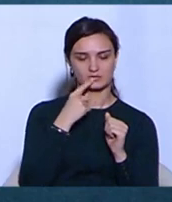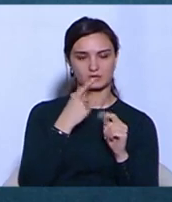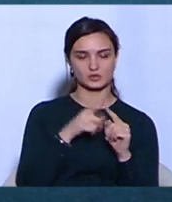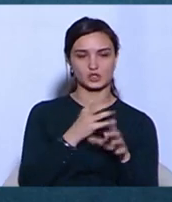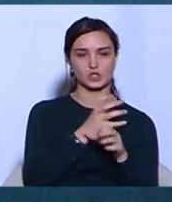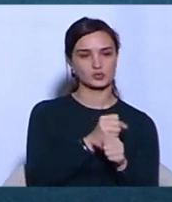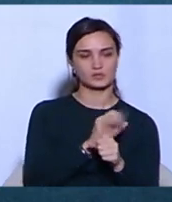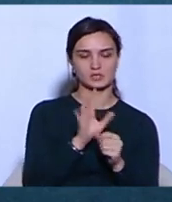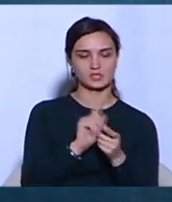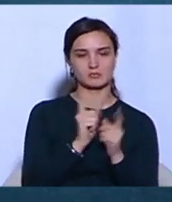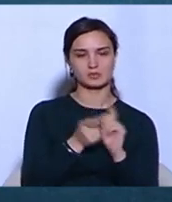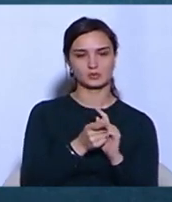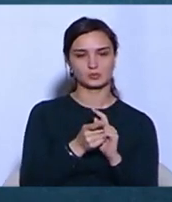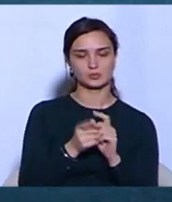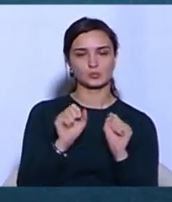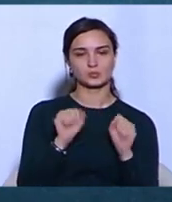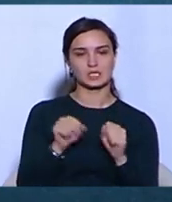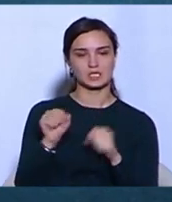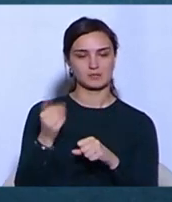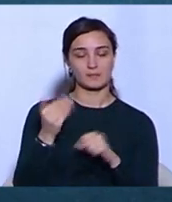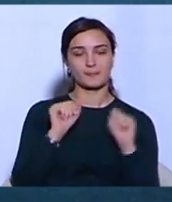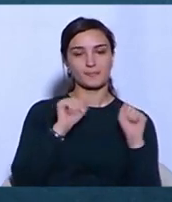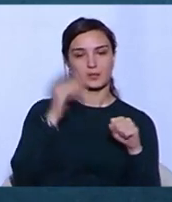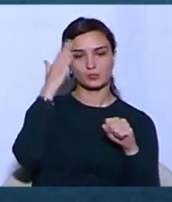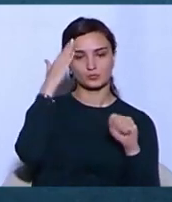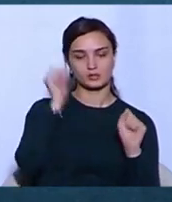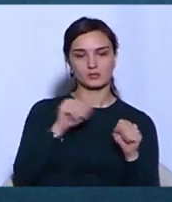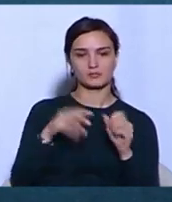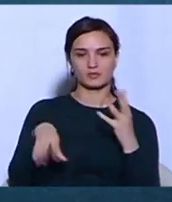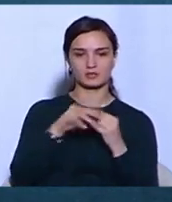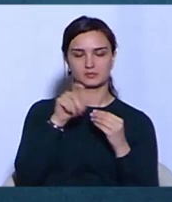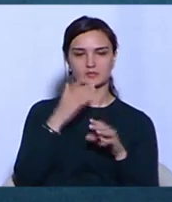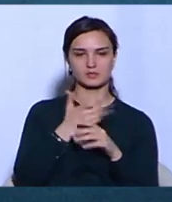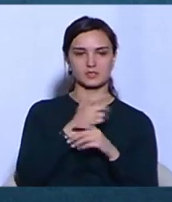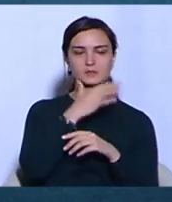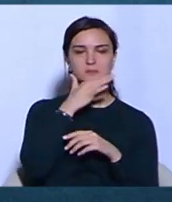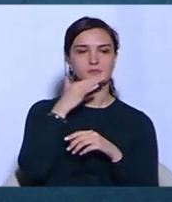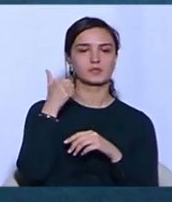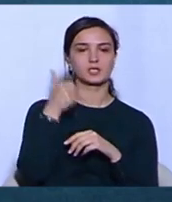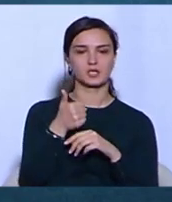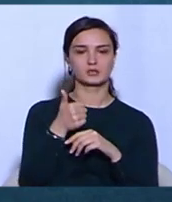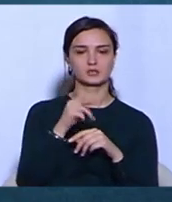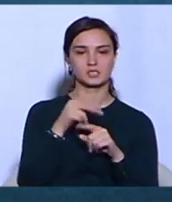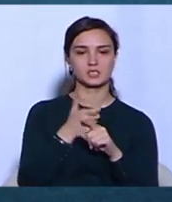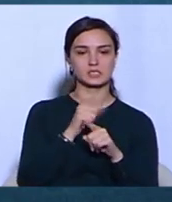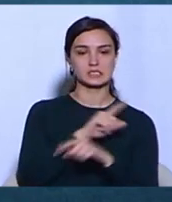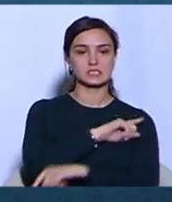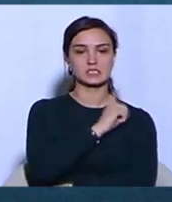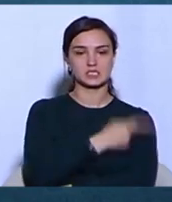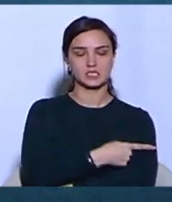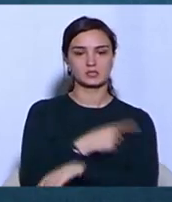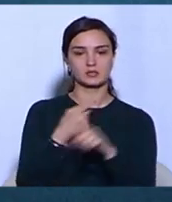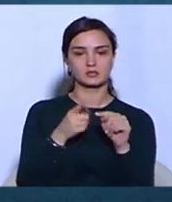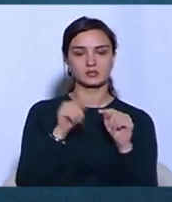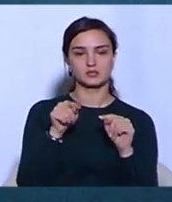არა შეზღუდვაზე არამედ უნარებზე და ეს უნარები ყველა ადამიანს აქვს ძალიან ბევრი კარგი და ძალიან ძლიერი და აი